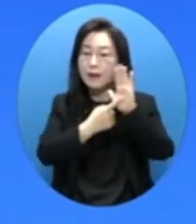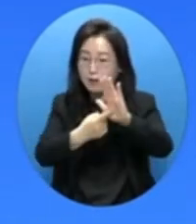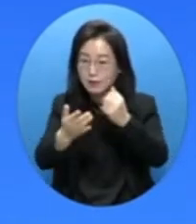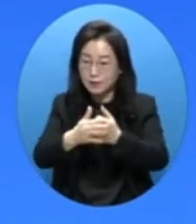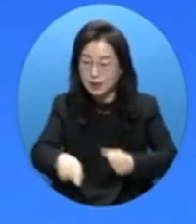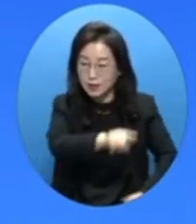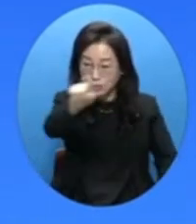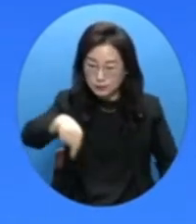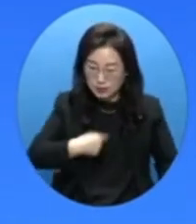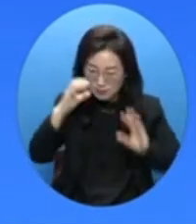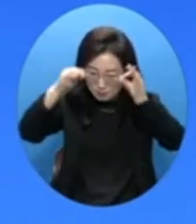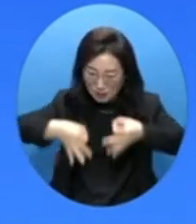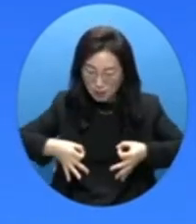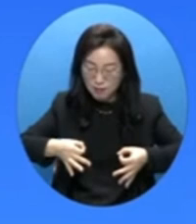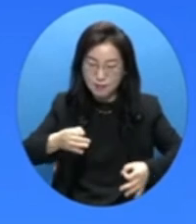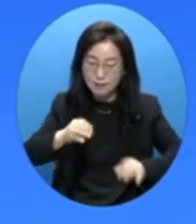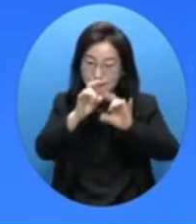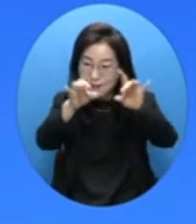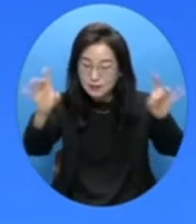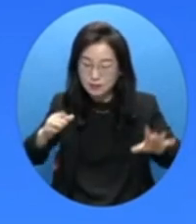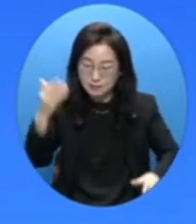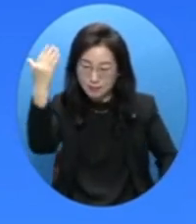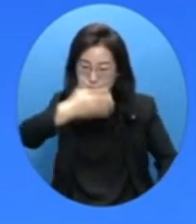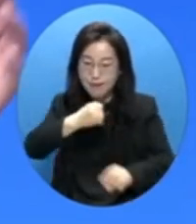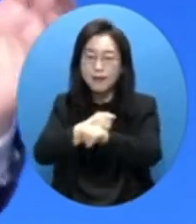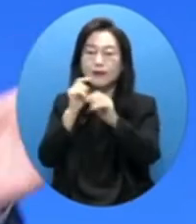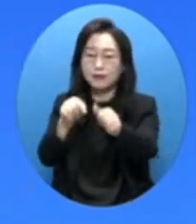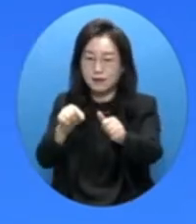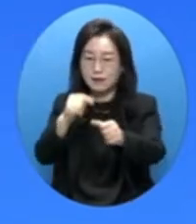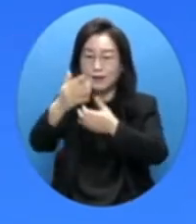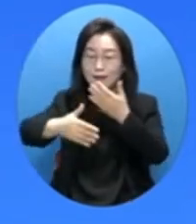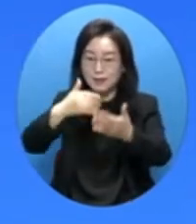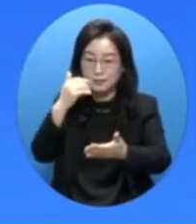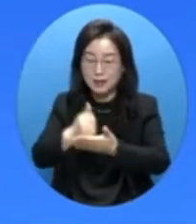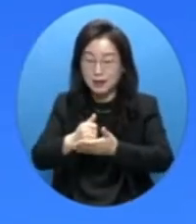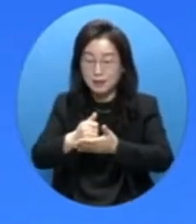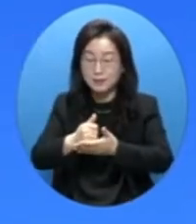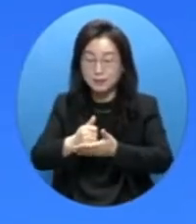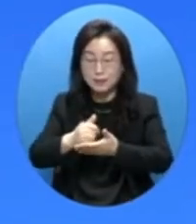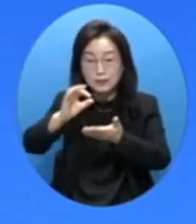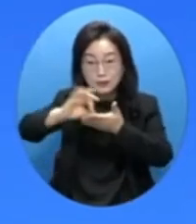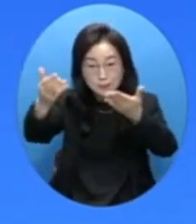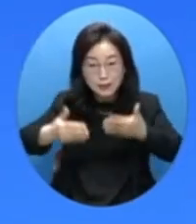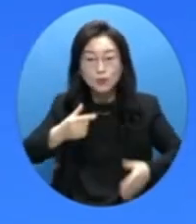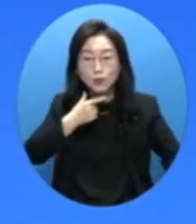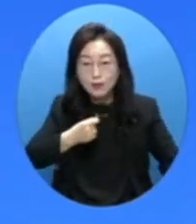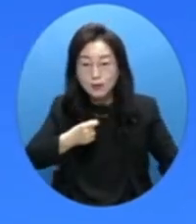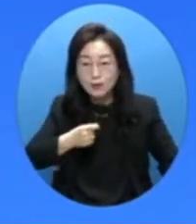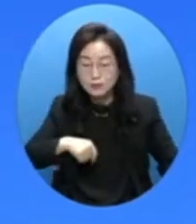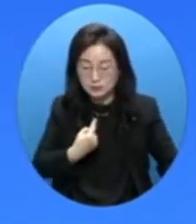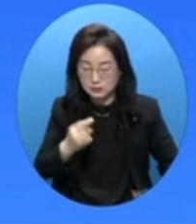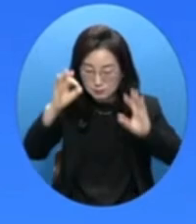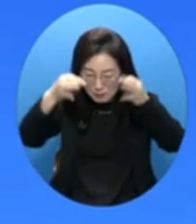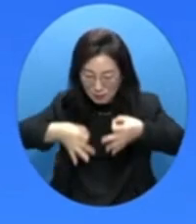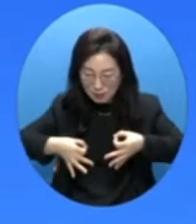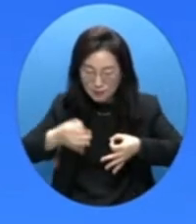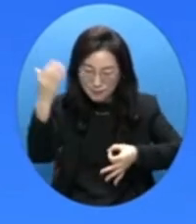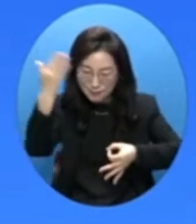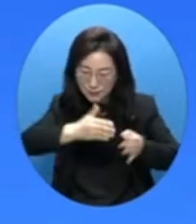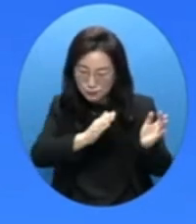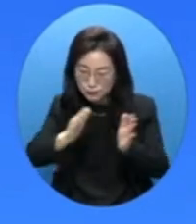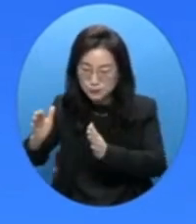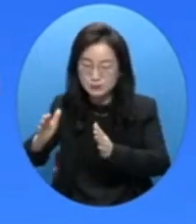각자 각자 자신을 성결하게 하라 앞에 임박해서 우리는 늘 자신을 성결하게 해야 되는 것입니다